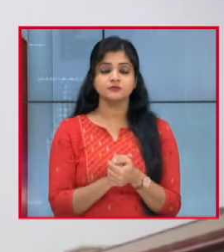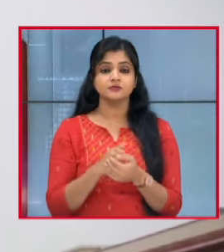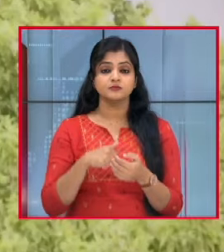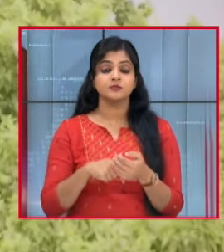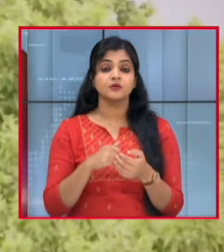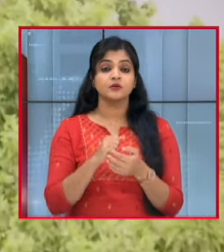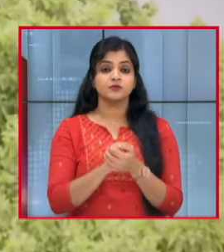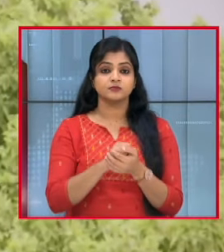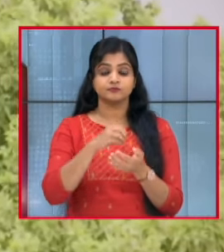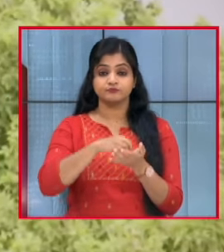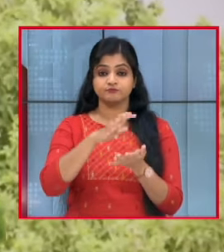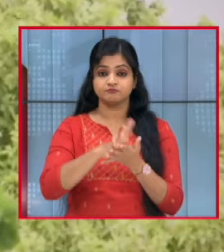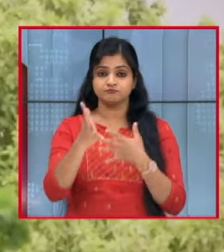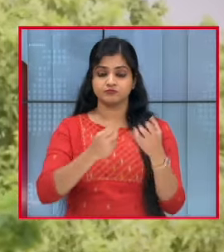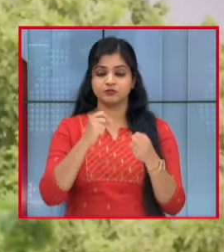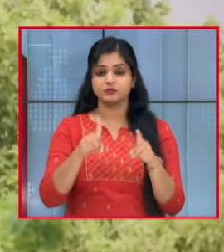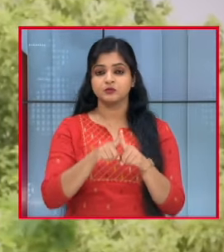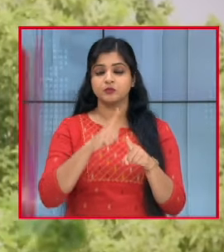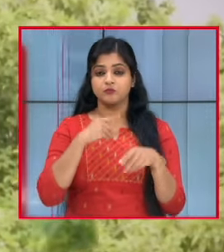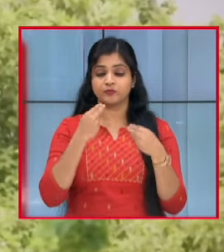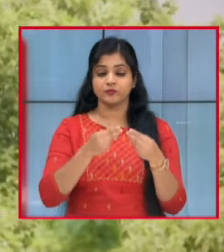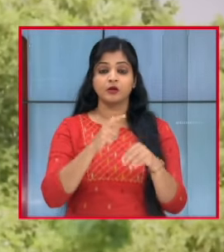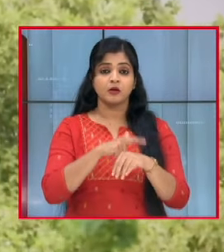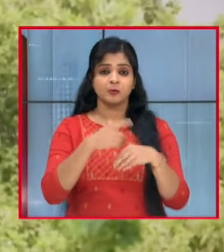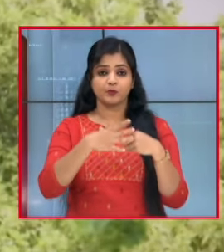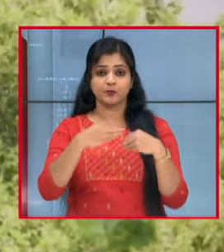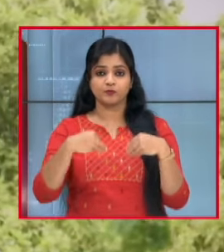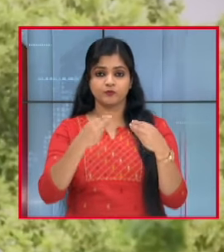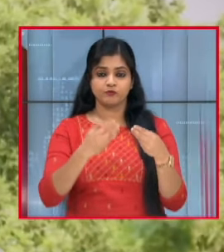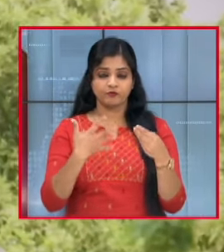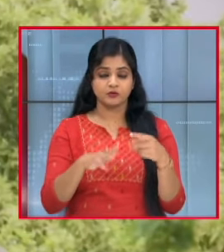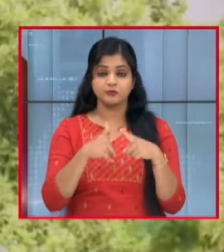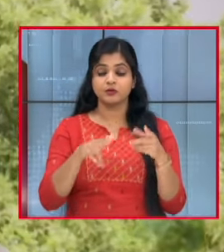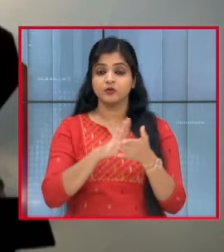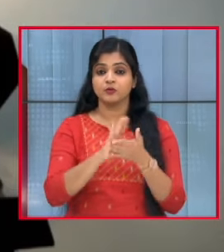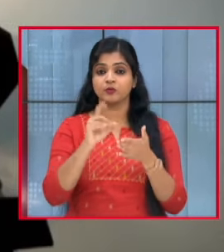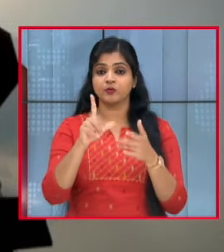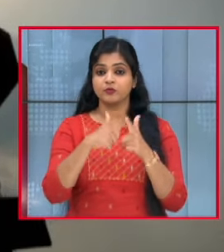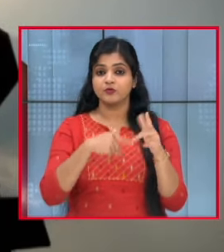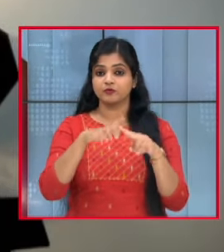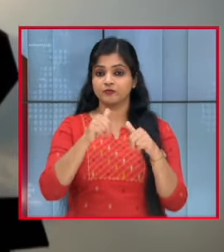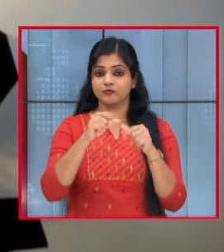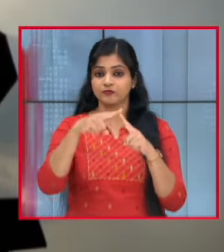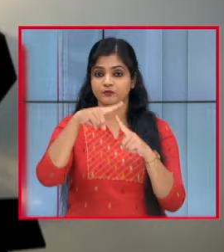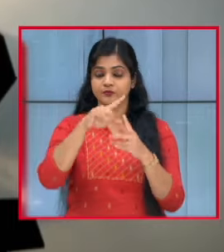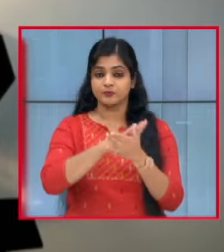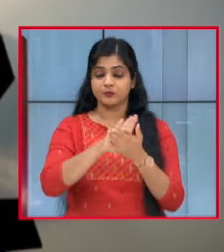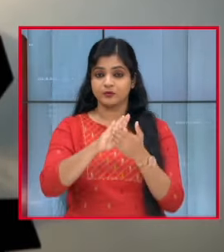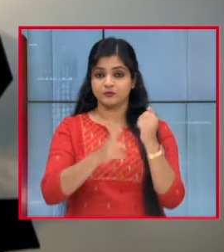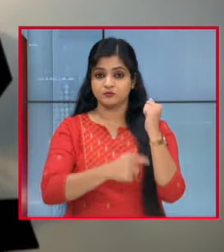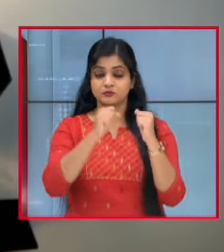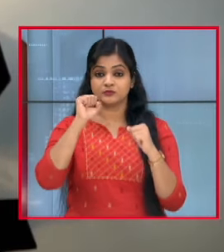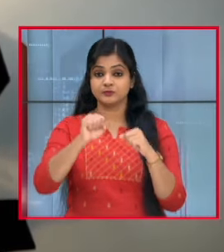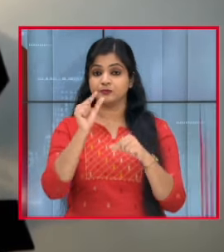ശ്രമം നടത്തുന്നു എന്ന് ബോധിപ്പിക്കാനോ അവർക്ക് സാധിച്ചില്ല. ഈ സാഹചര്യത്തിലാണ് ഈ ഹോളി ഫെയ്ത്തിന്റെ എതിരെയായിട്ടുള്ള ജപ്തി